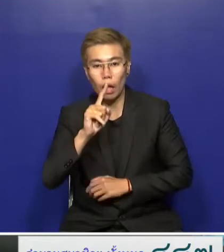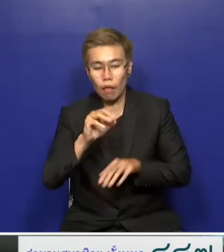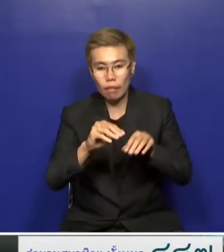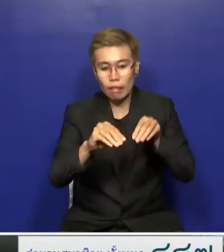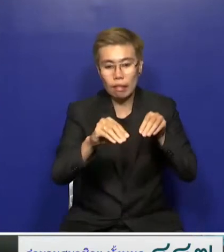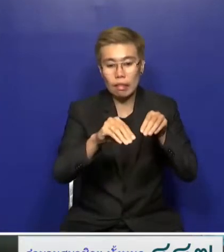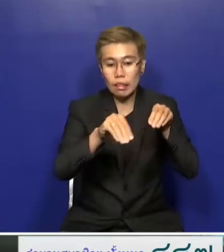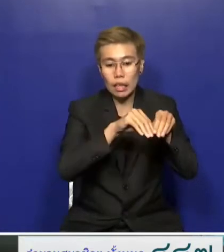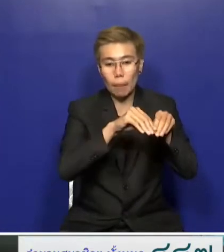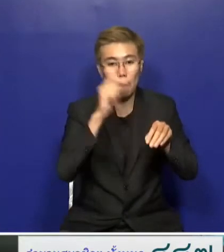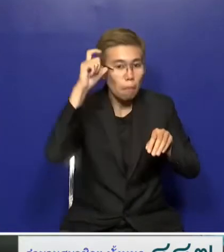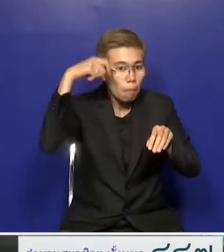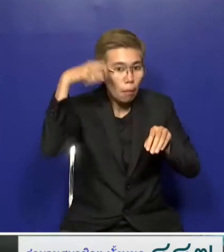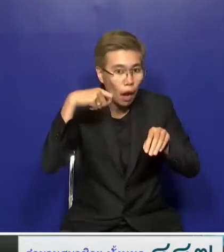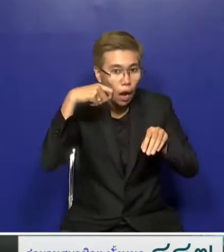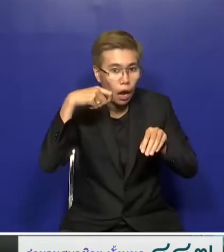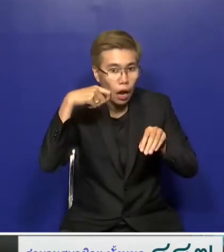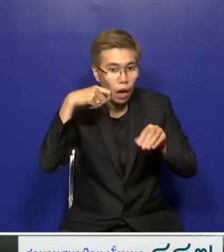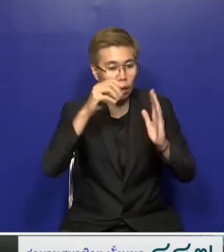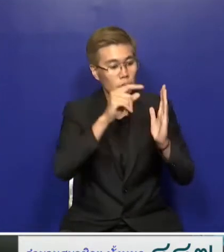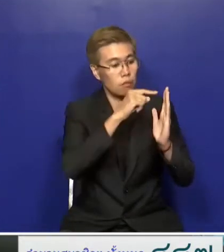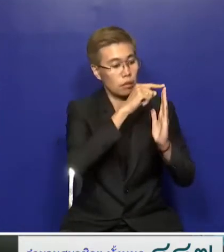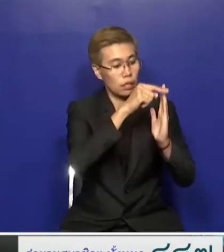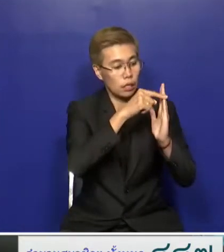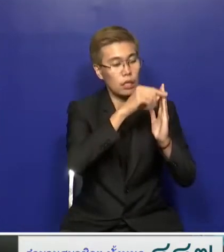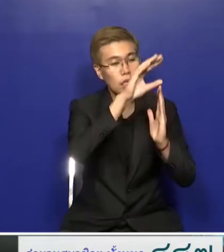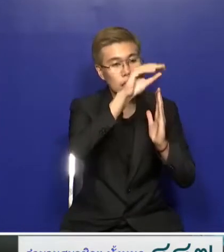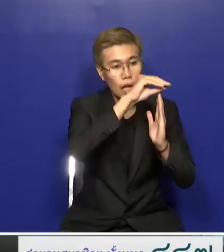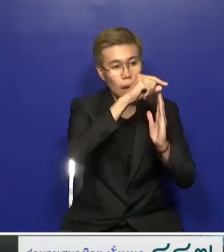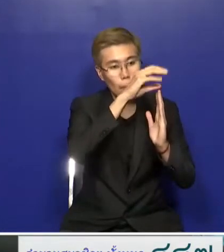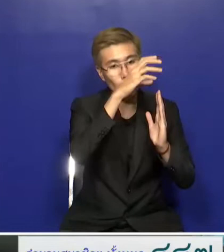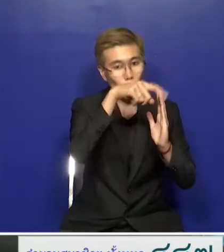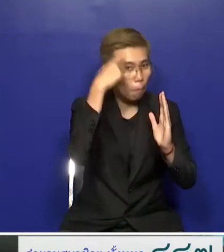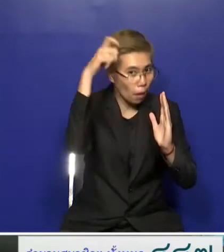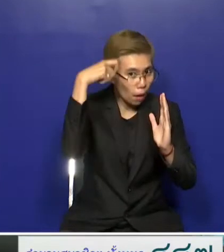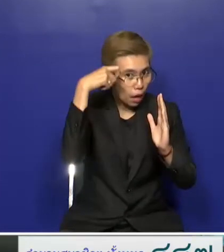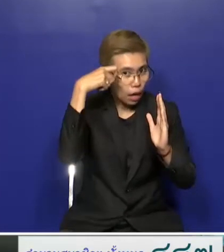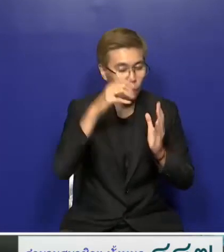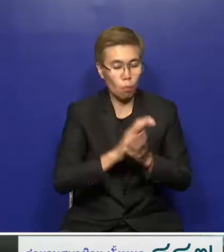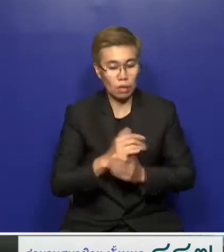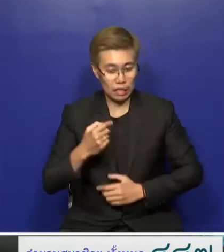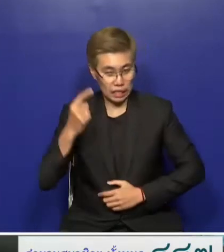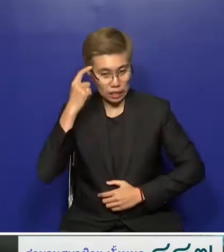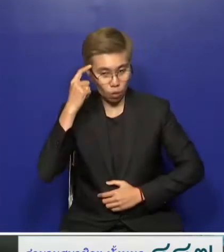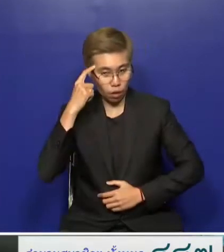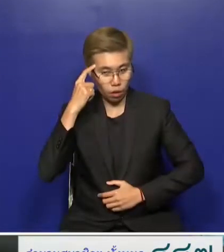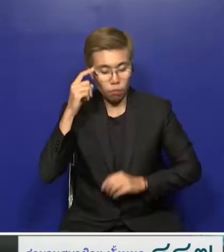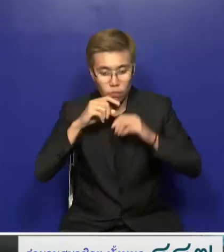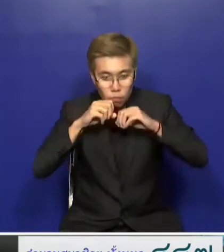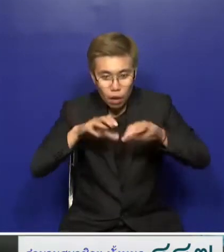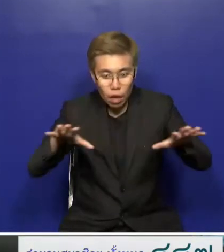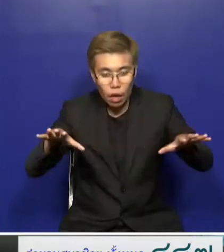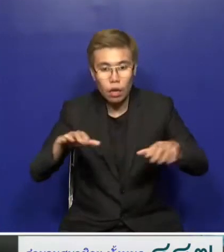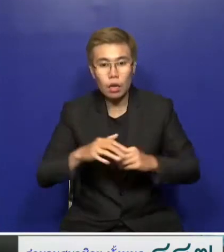นมาแล้วทุกคนก็คิดว่าเป็นต้นตอของการแพร่เชื้อมาจากต่างประเทศจังหวัดตาก